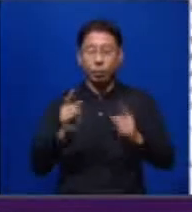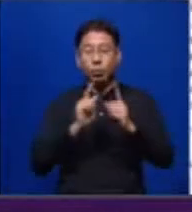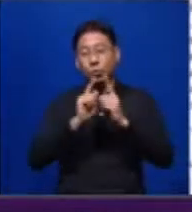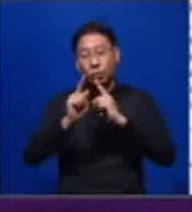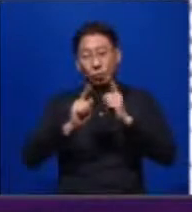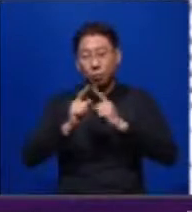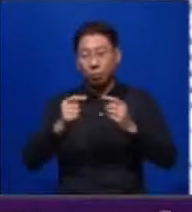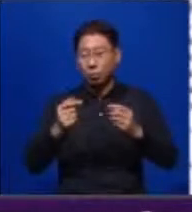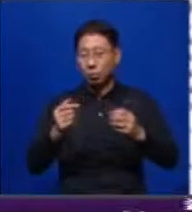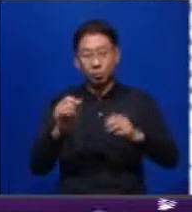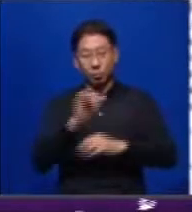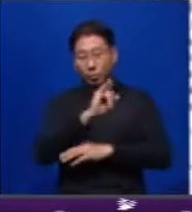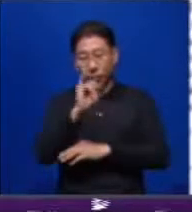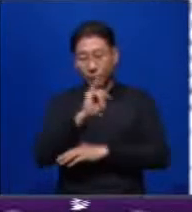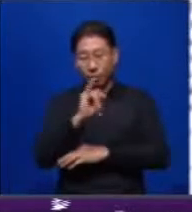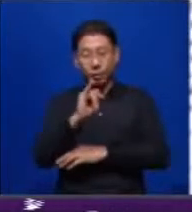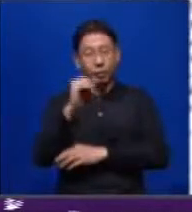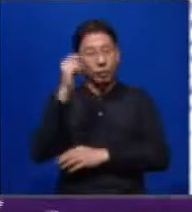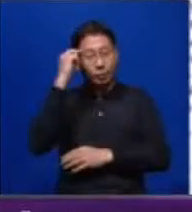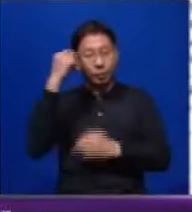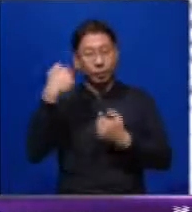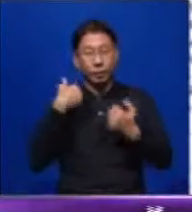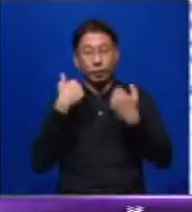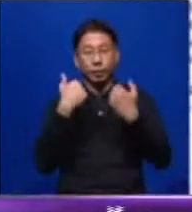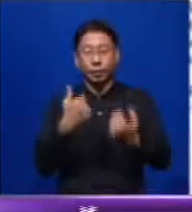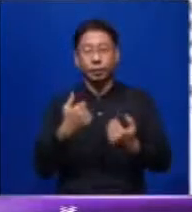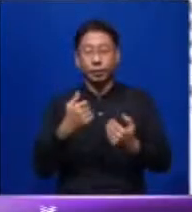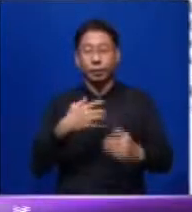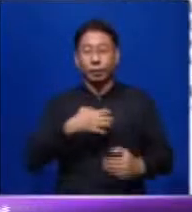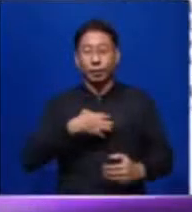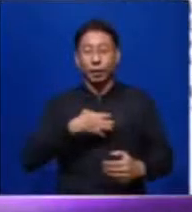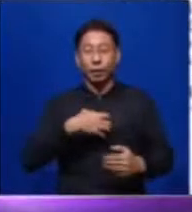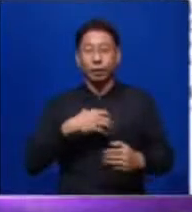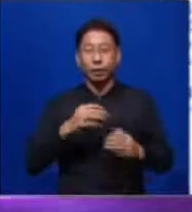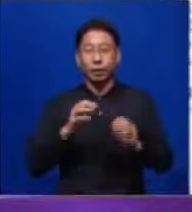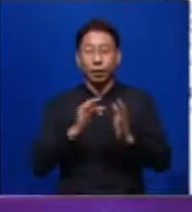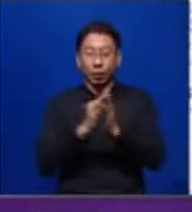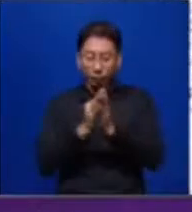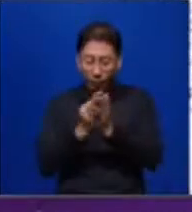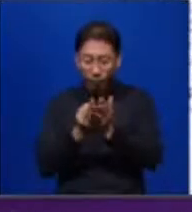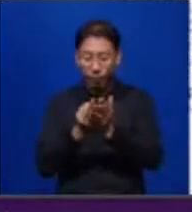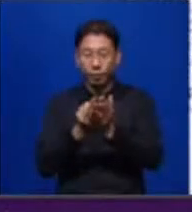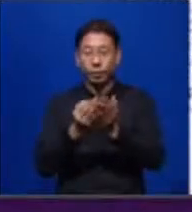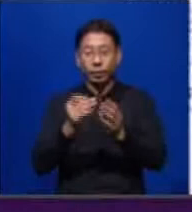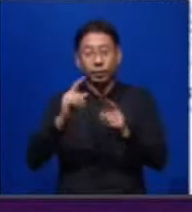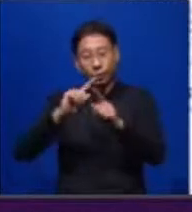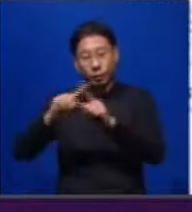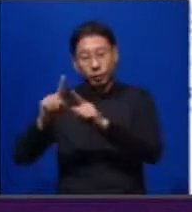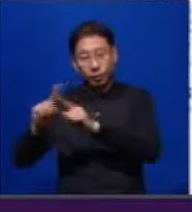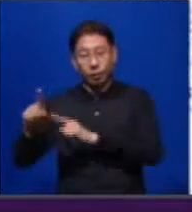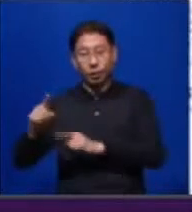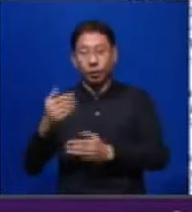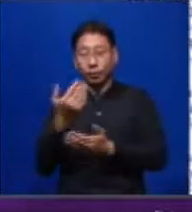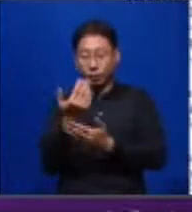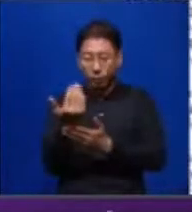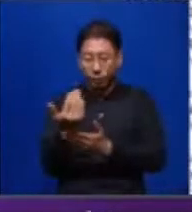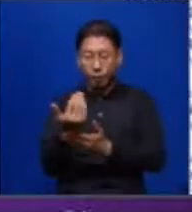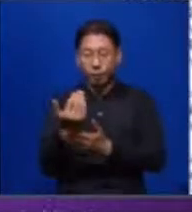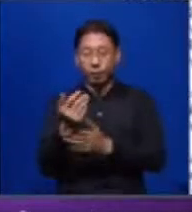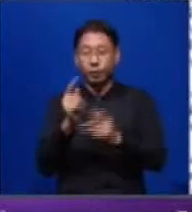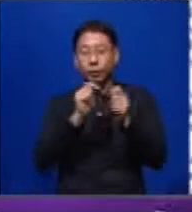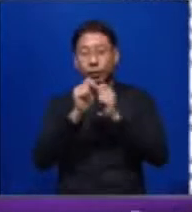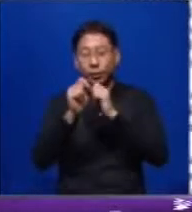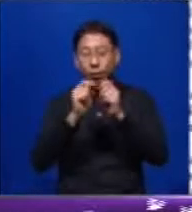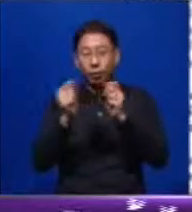ซึ่งนายสมชายก็ย้ำนะคะว่าต้องการที่จะดีเบตผ่านทางช่องฟรีทีวีโดยขอให้ติดต่อ